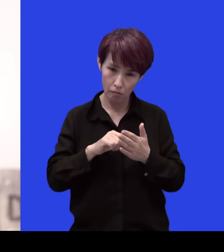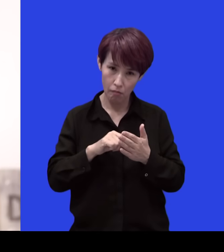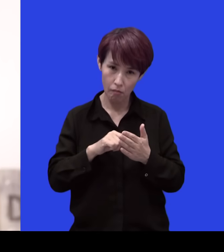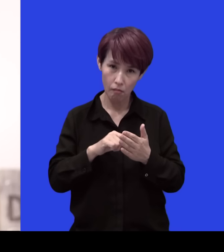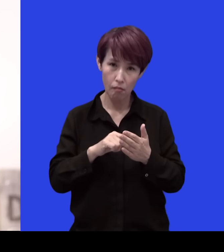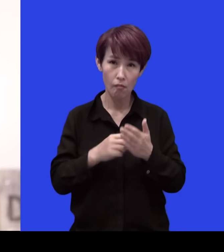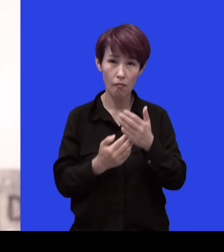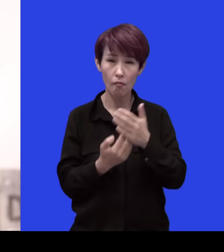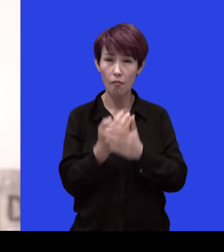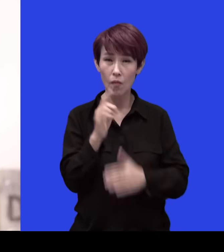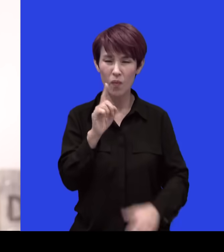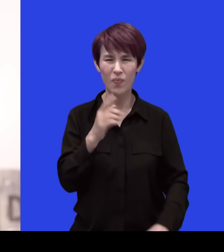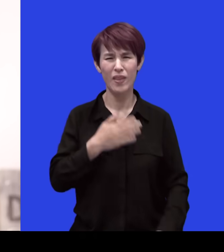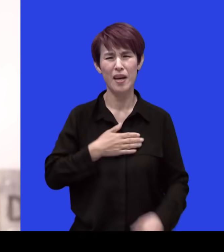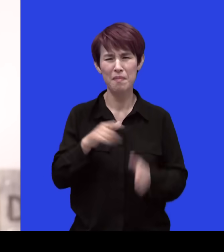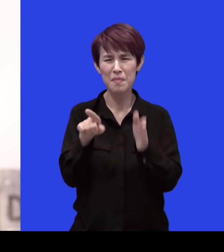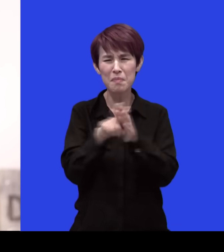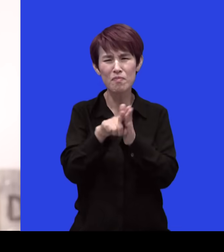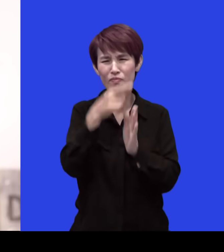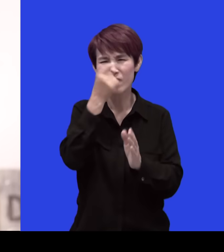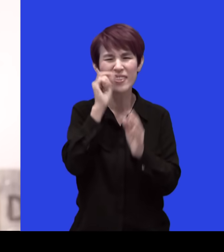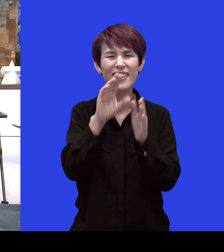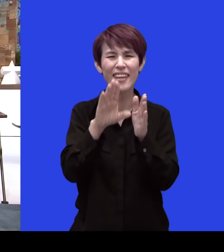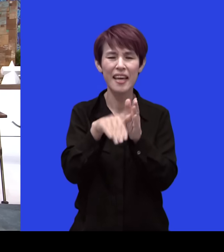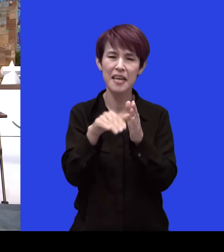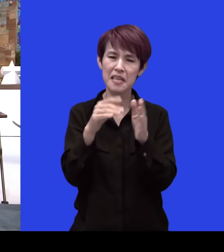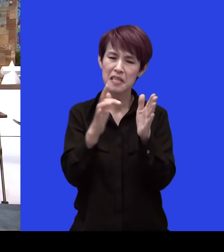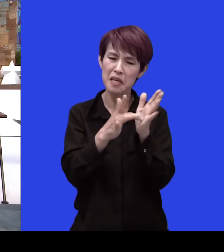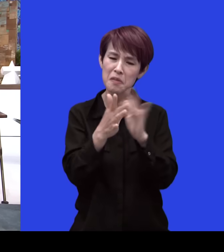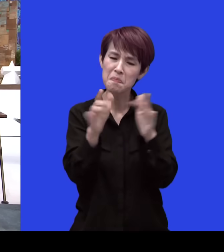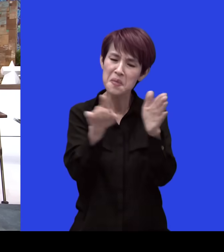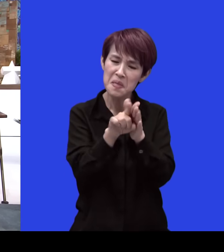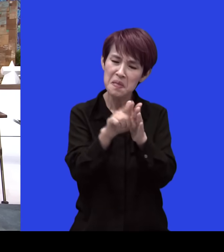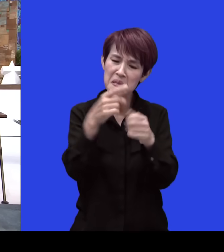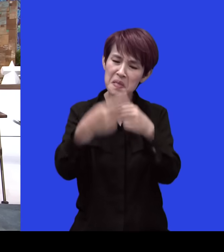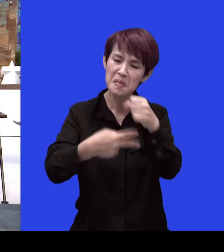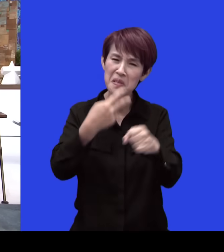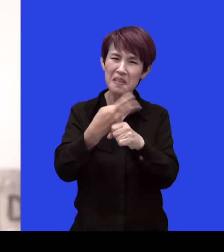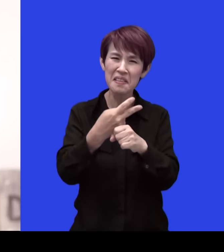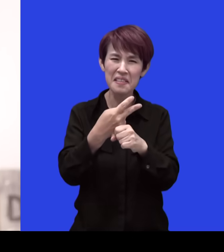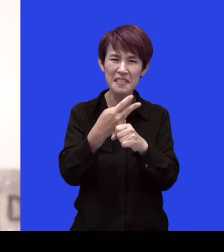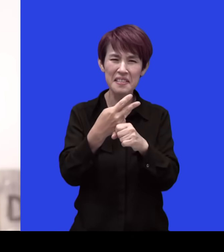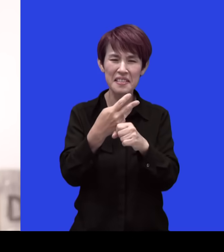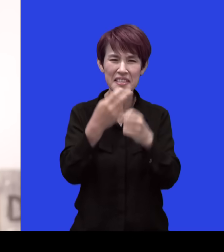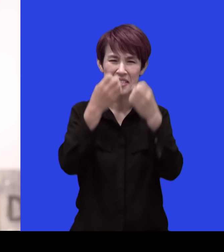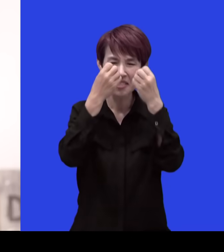그때, 네. 이제 초신자잖아요, 아직. 네. 예수 믿은 지 한 2년. 네, 네, 네. 세례받은 지 한 2년 됐는데,